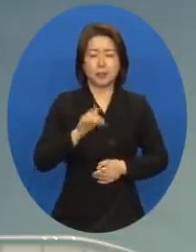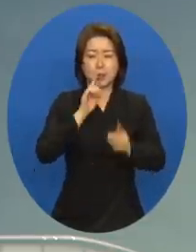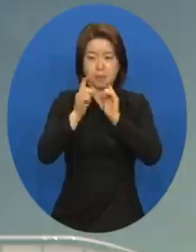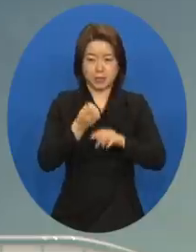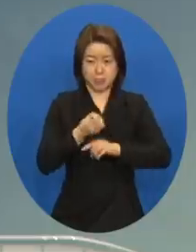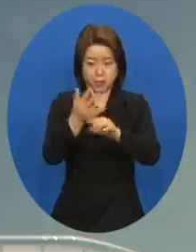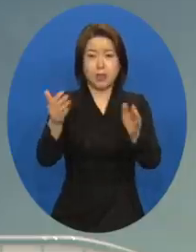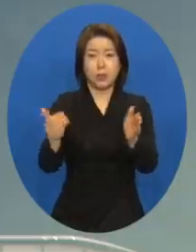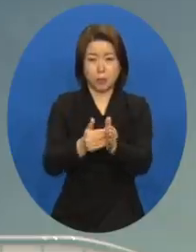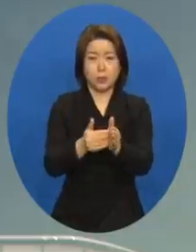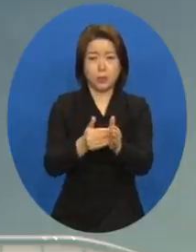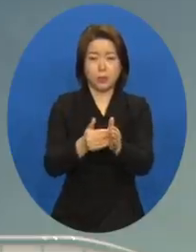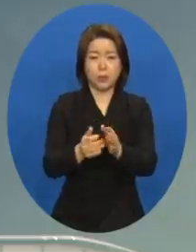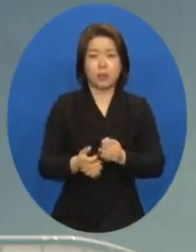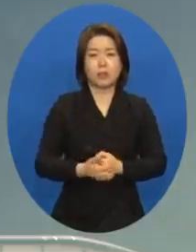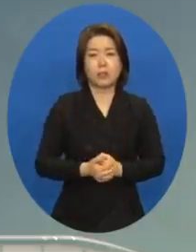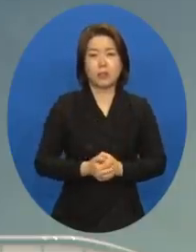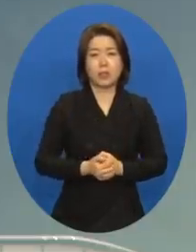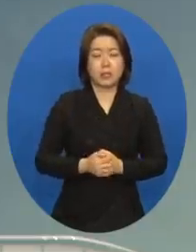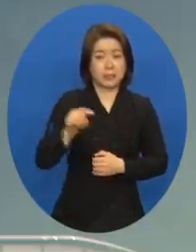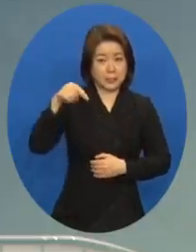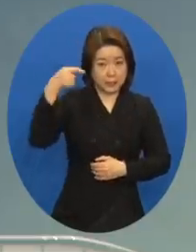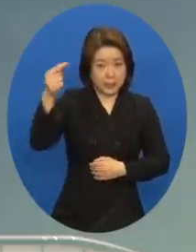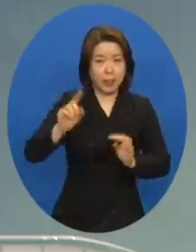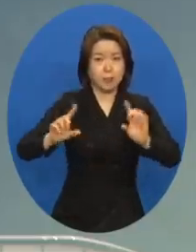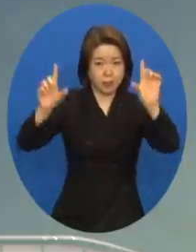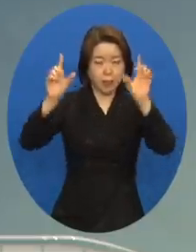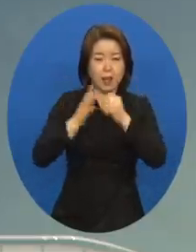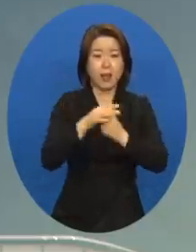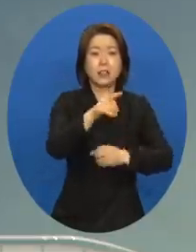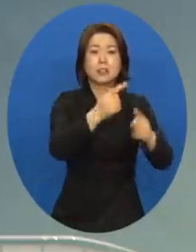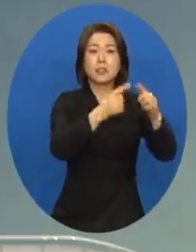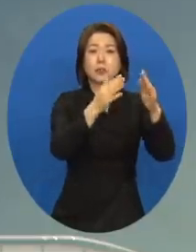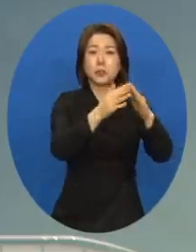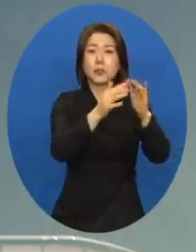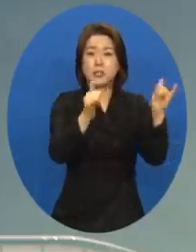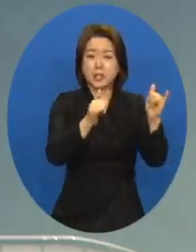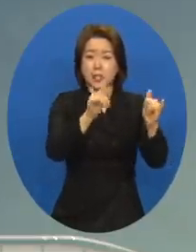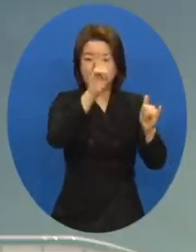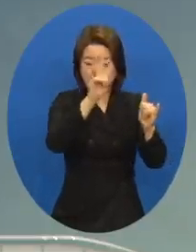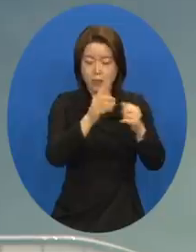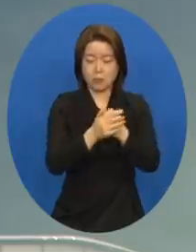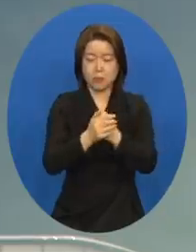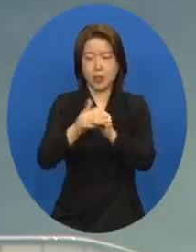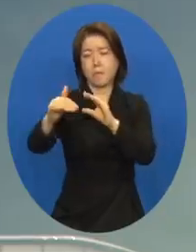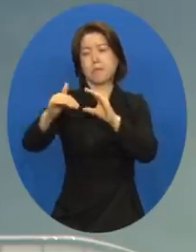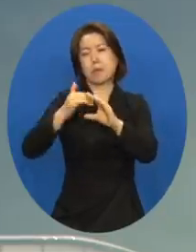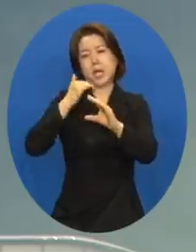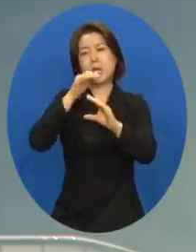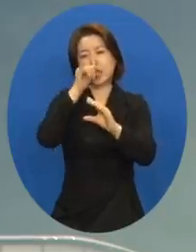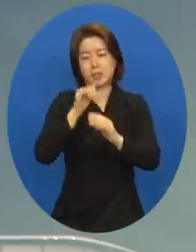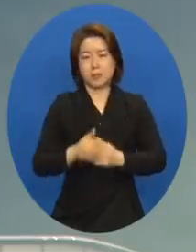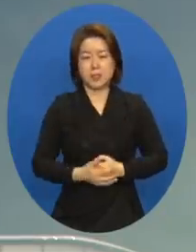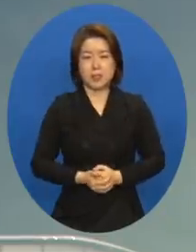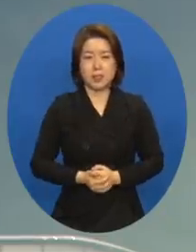왔습니다. 바로 그 다음 날 그 교회 교인 한 분이 메일을 보내왔습니다.